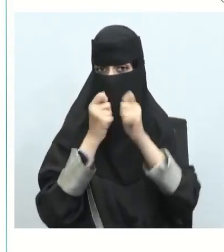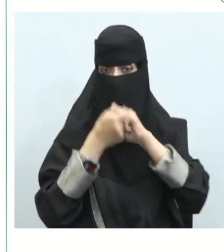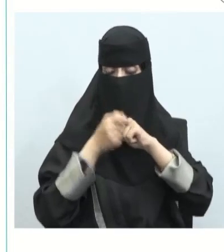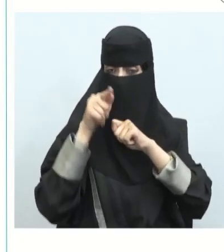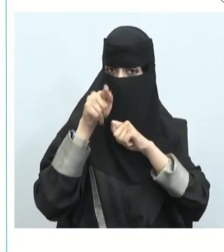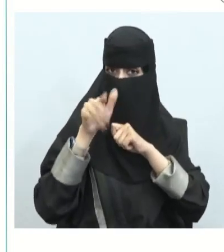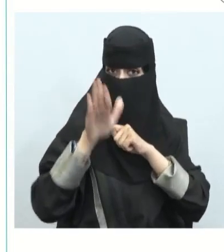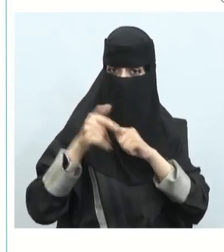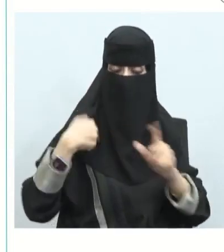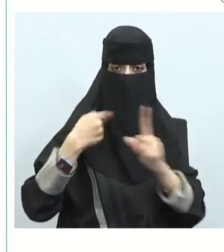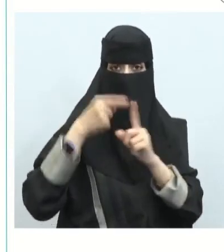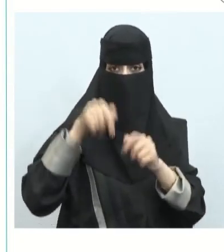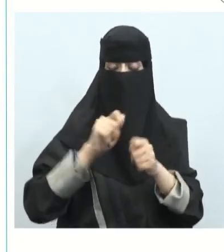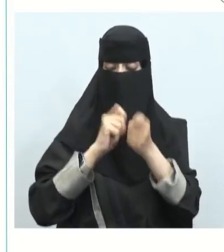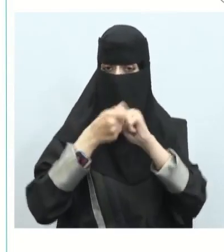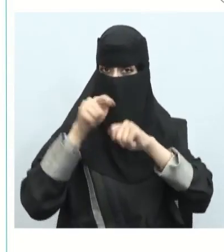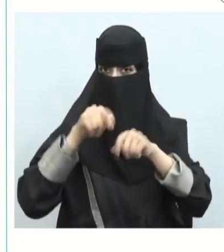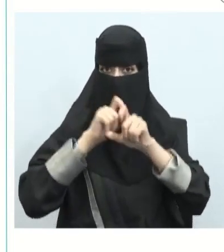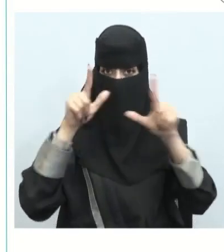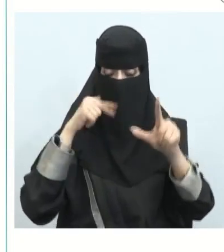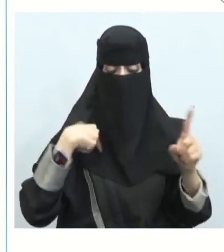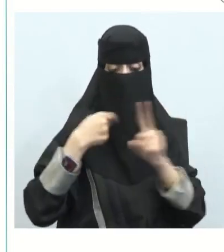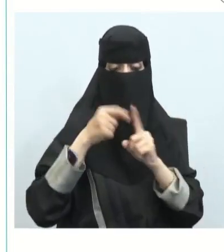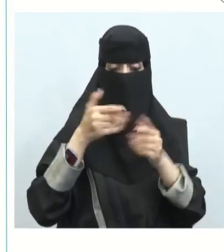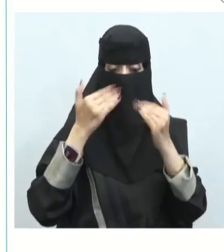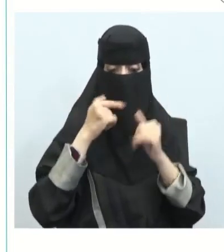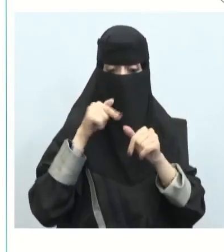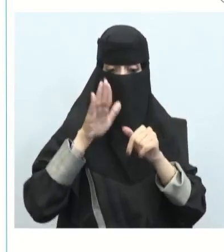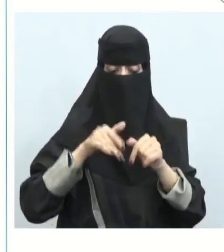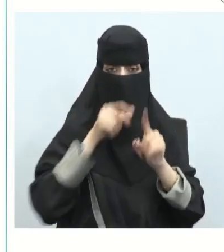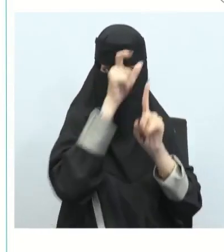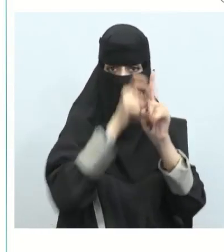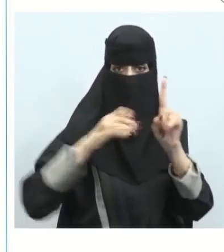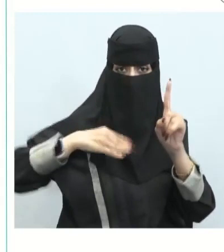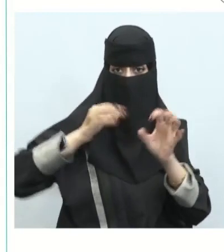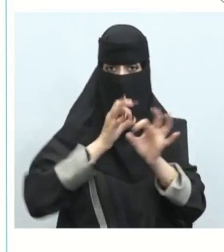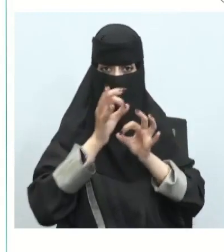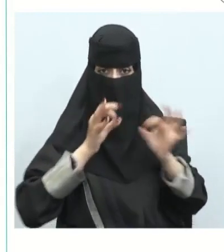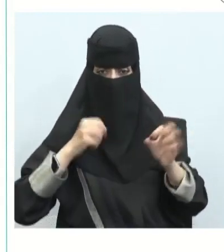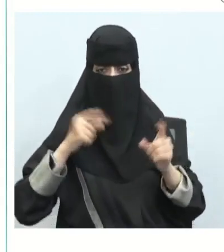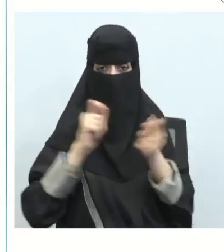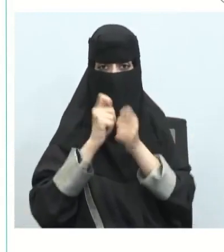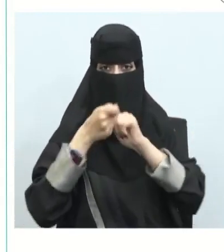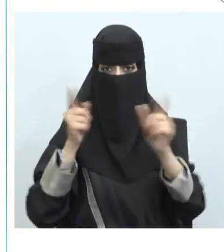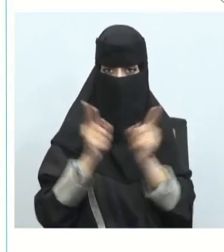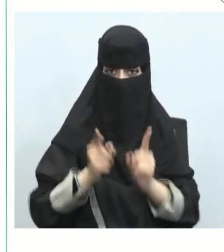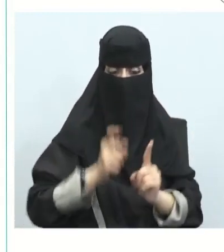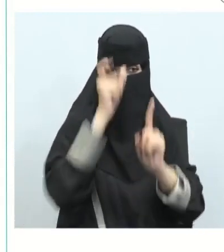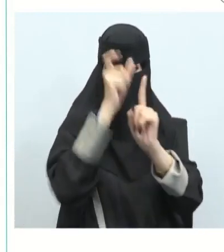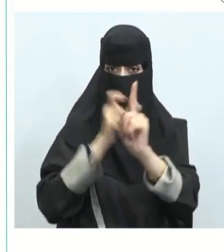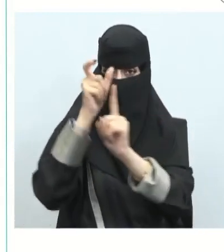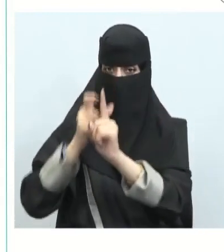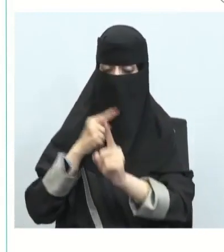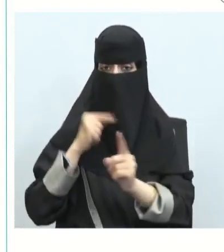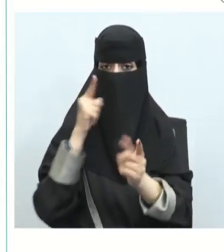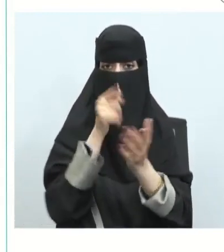هل لدينا اهداف في التغيير اذا نوضح هذه الاهداف حيث يضع المديرون خطط التغيير ينبغي لهم تحديد الافراد المعنيين